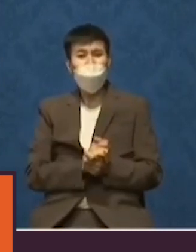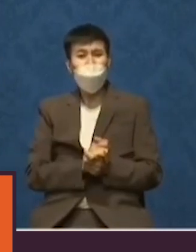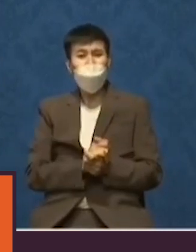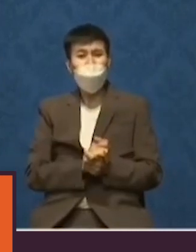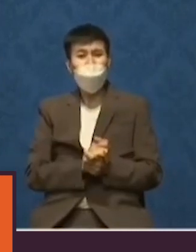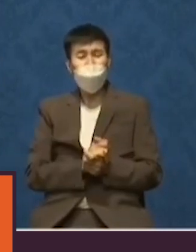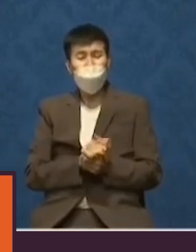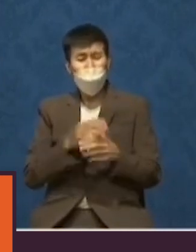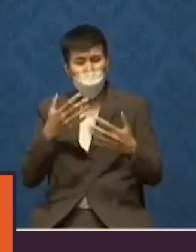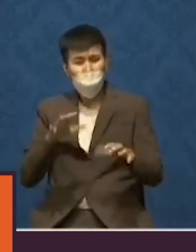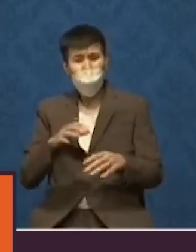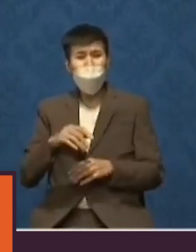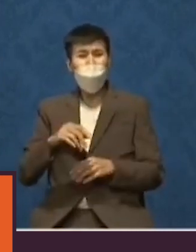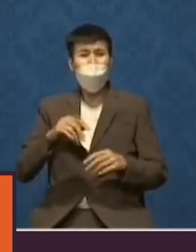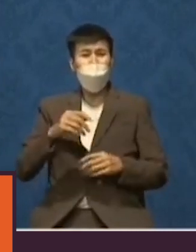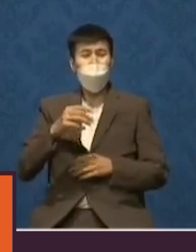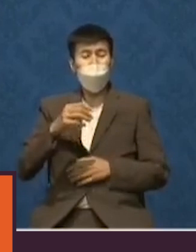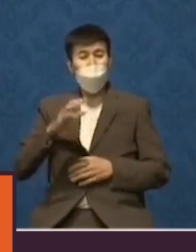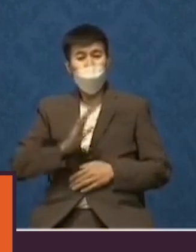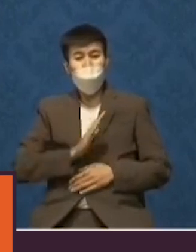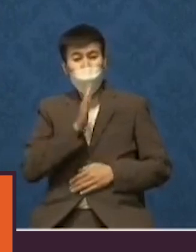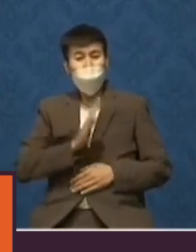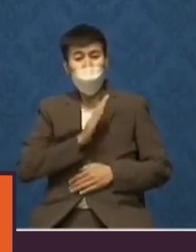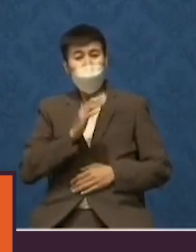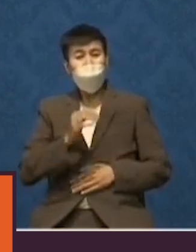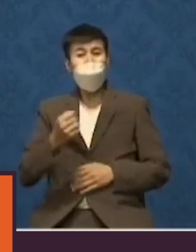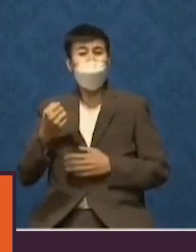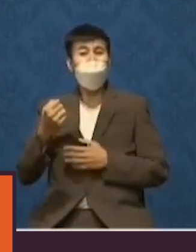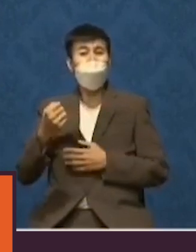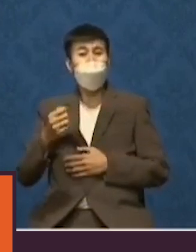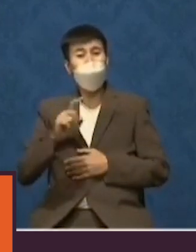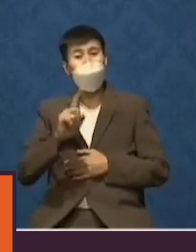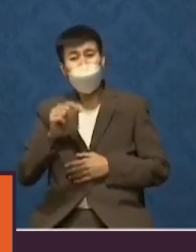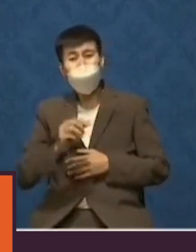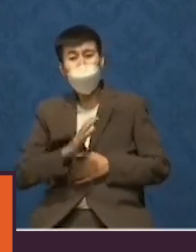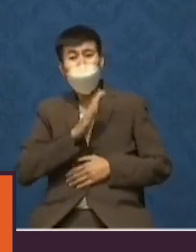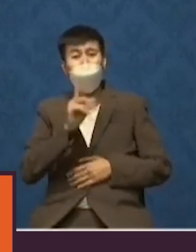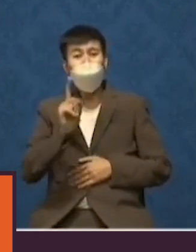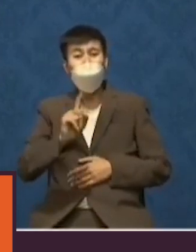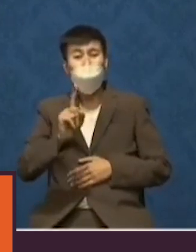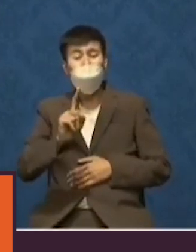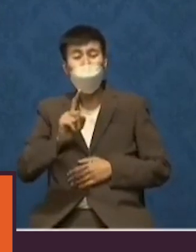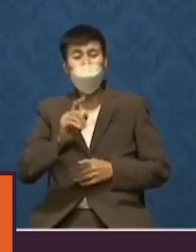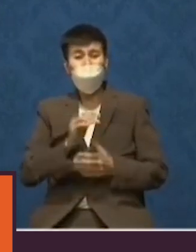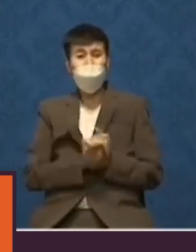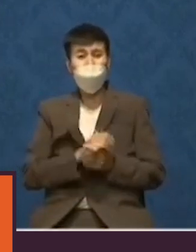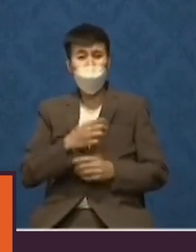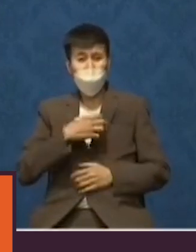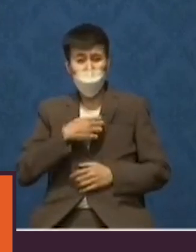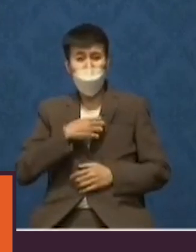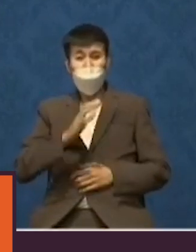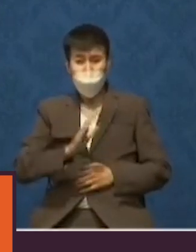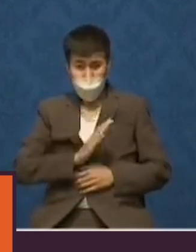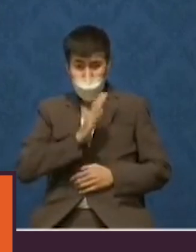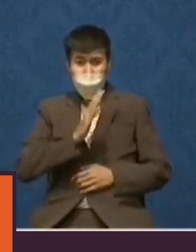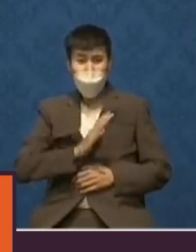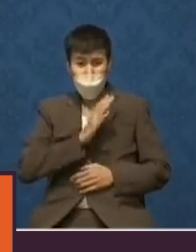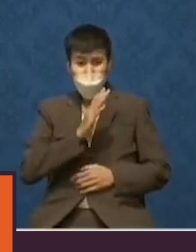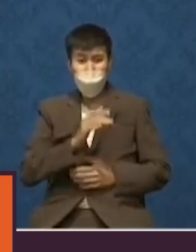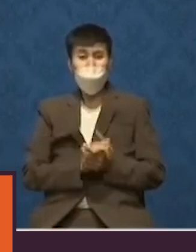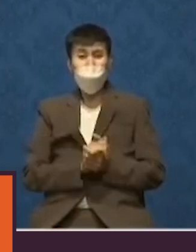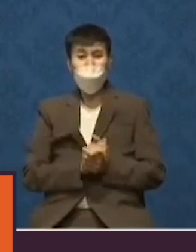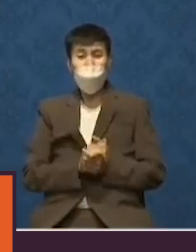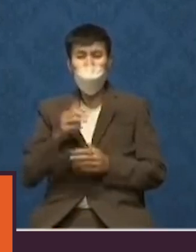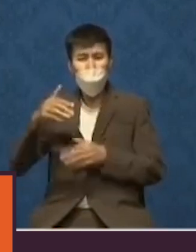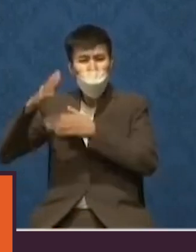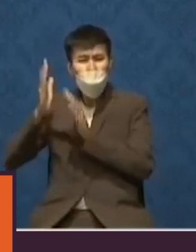นครับแล้วผมเห็นโทรศัพท์กันวุ่นเลยนะครับเนี่ยอย่าให้ศักดิ์ศรีของผู้แทนราษฎรถูกคนข้างนอกมาก